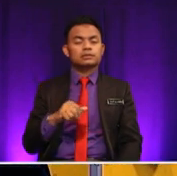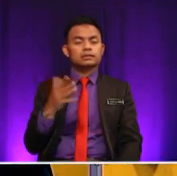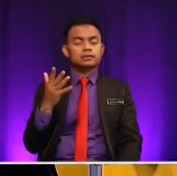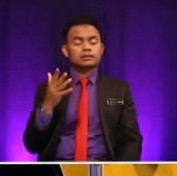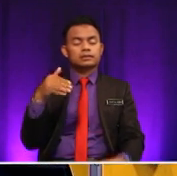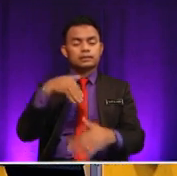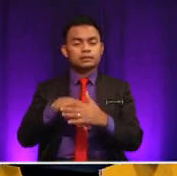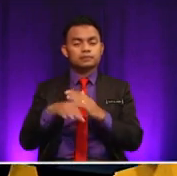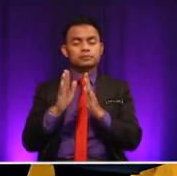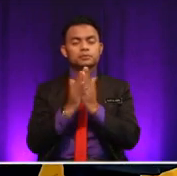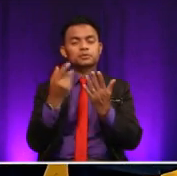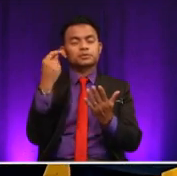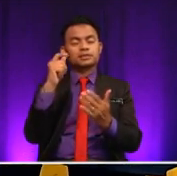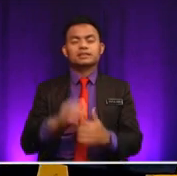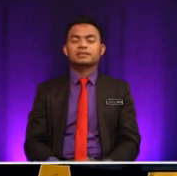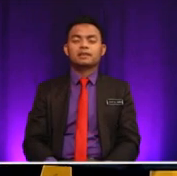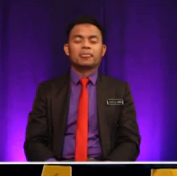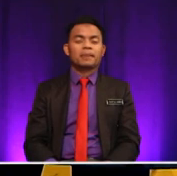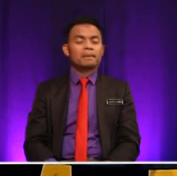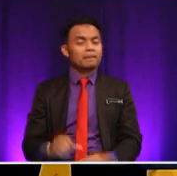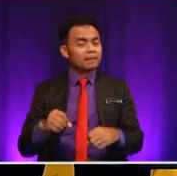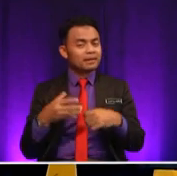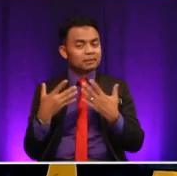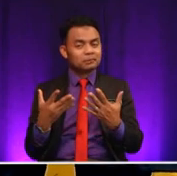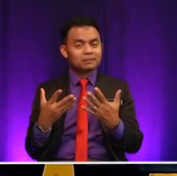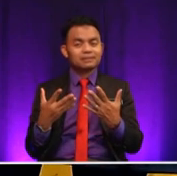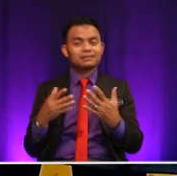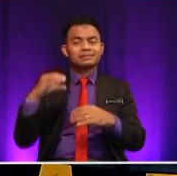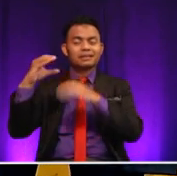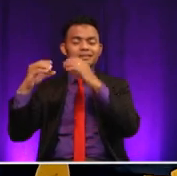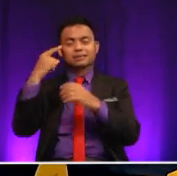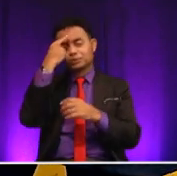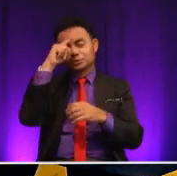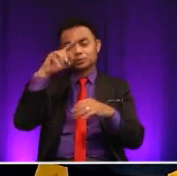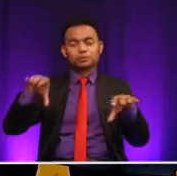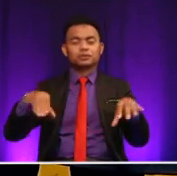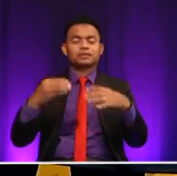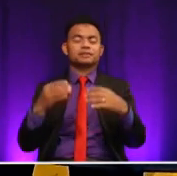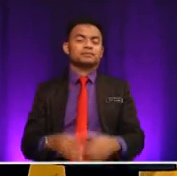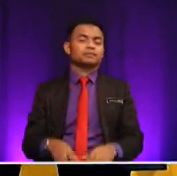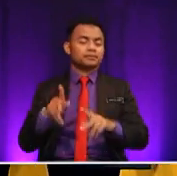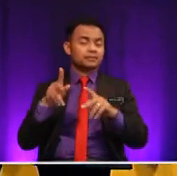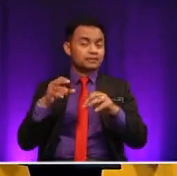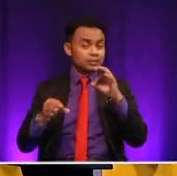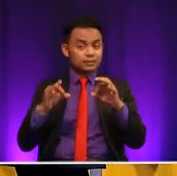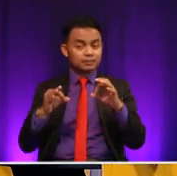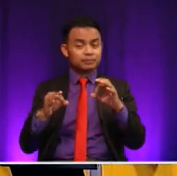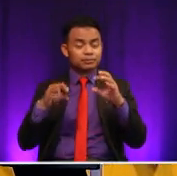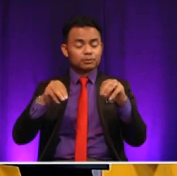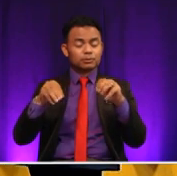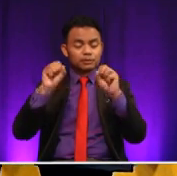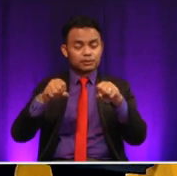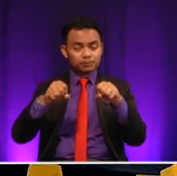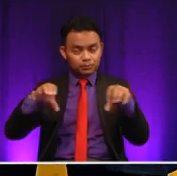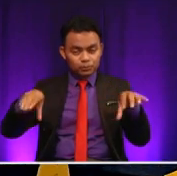Oke jadi gambar aja tengok macam mana teknik perlakuan melakukannya Oke kalau belajar boleh buat Amali di sekolah lagi bagus